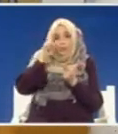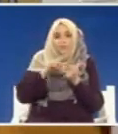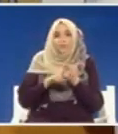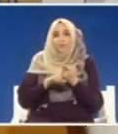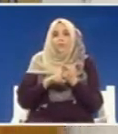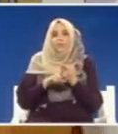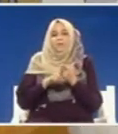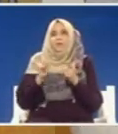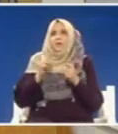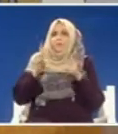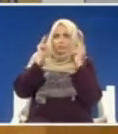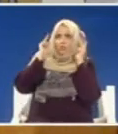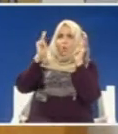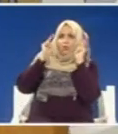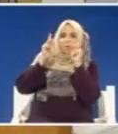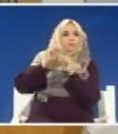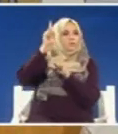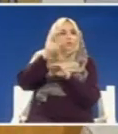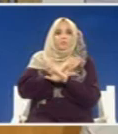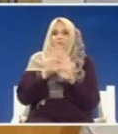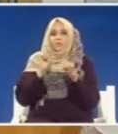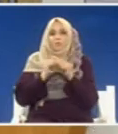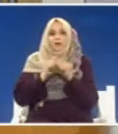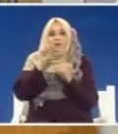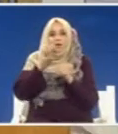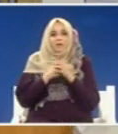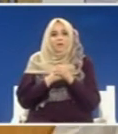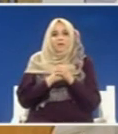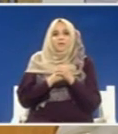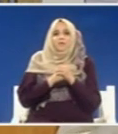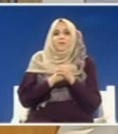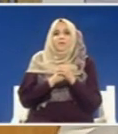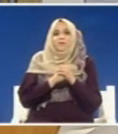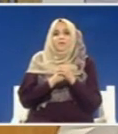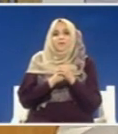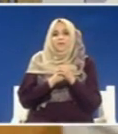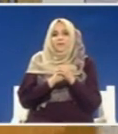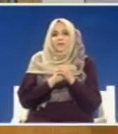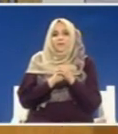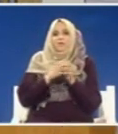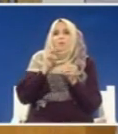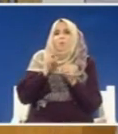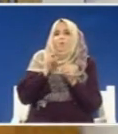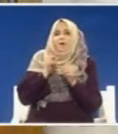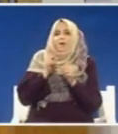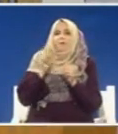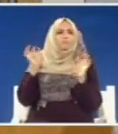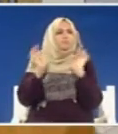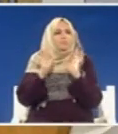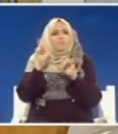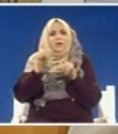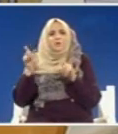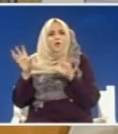ما نعظم نقدر نقدر ربي سبحانه عز وجل خطره ليش ويش يشبان لقى الكمال ينس ولا قى عطاي